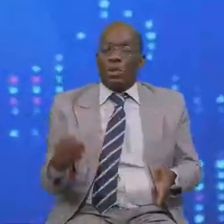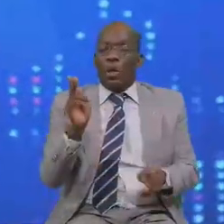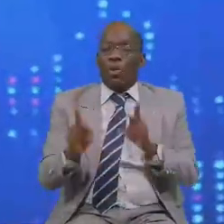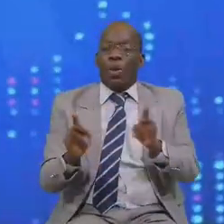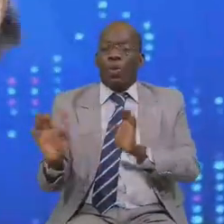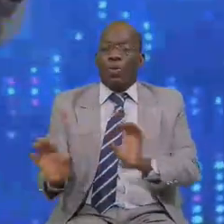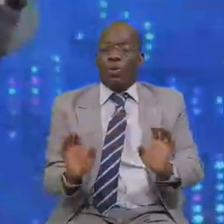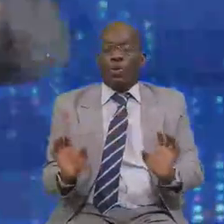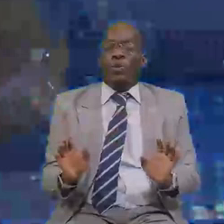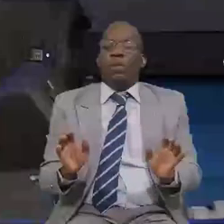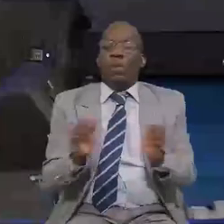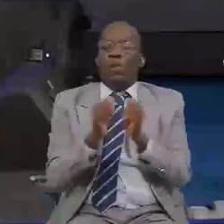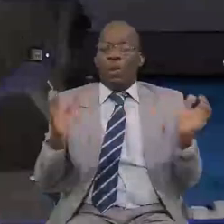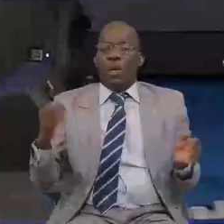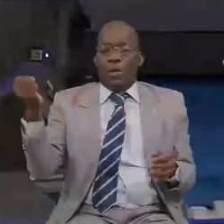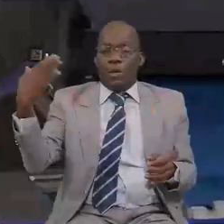font là.